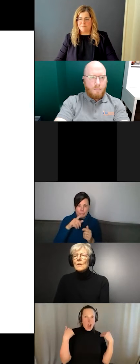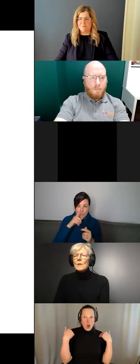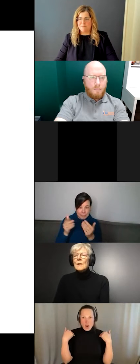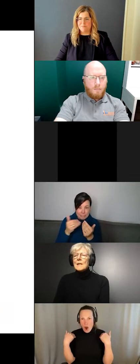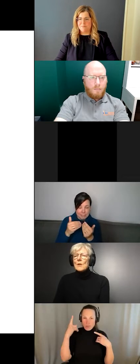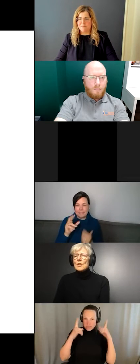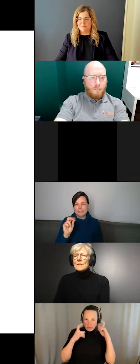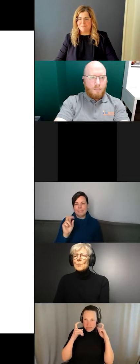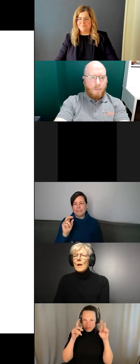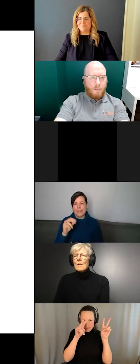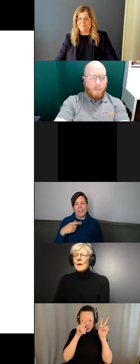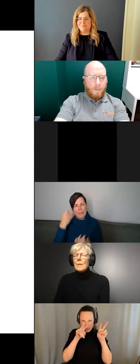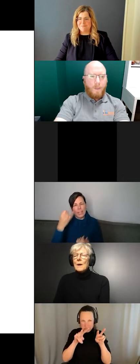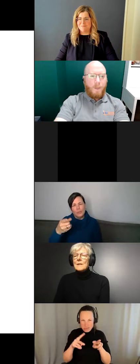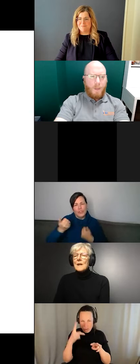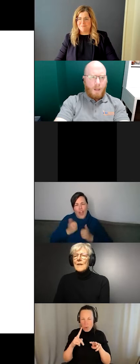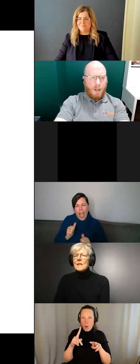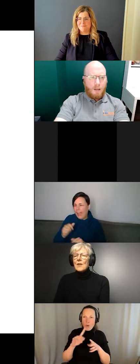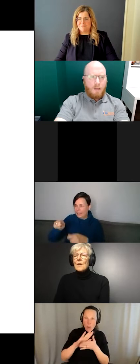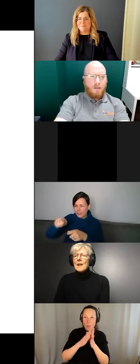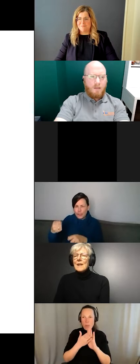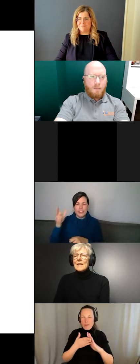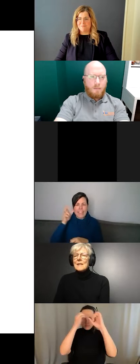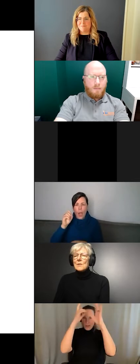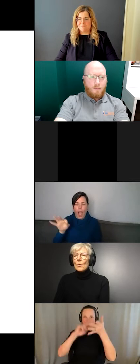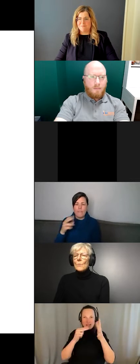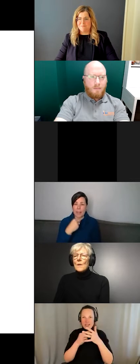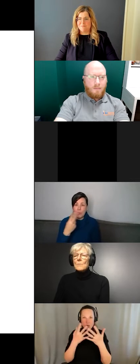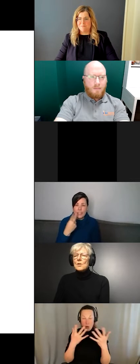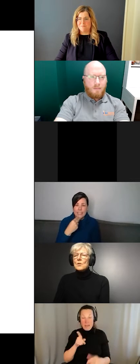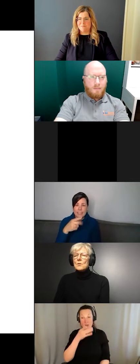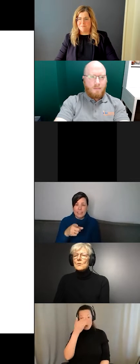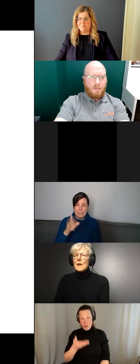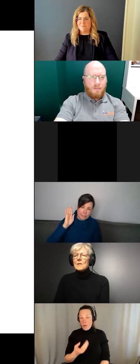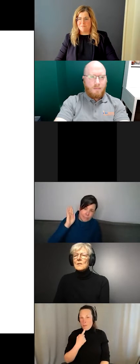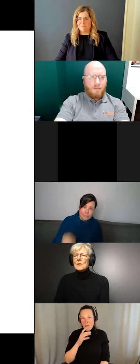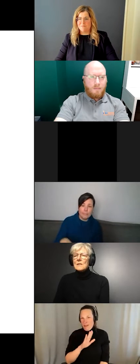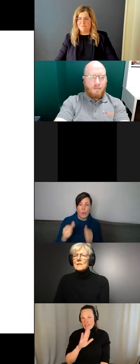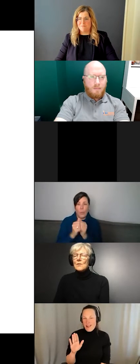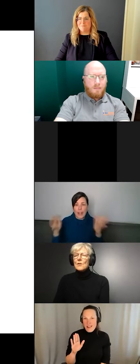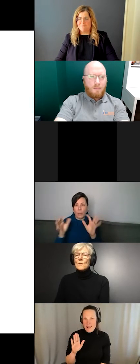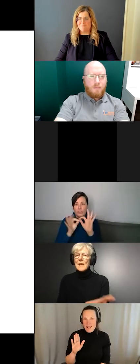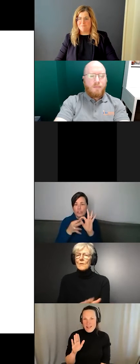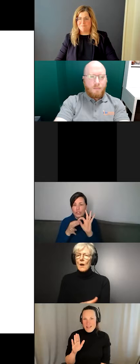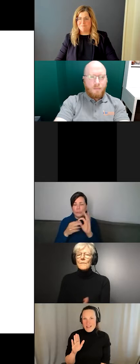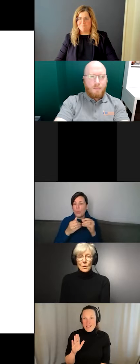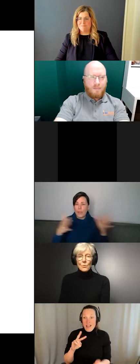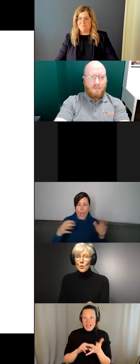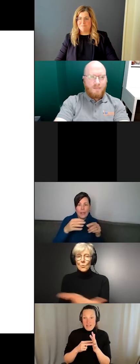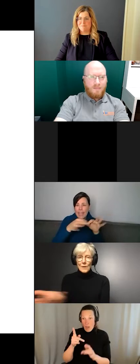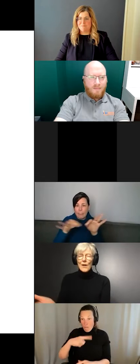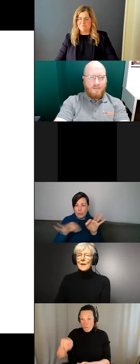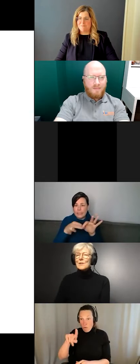une histoire dans ma tête et de lire beaucoup de langage corporel et le langage du visage et les expressions aussi. Mais je dois vous dire que ce n'est pas